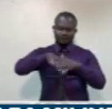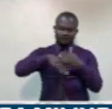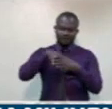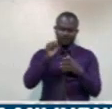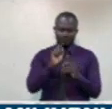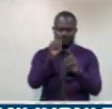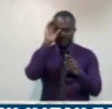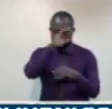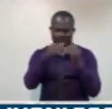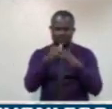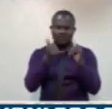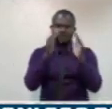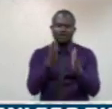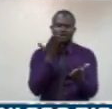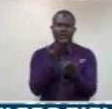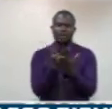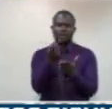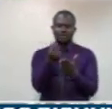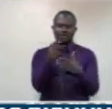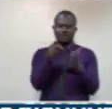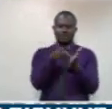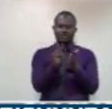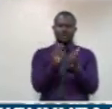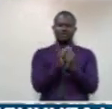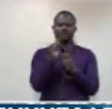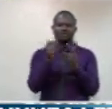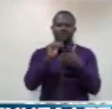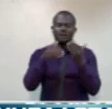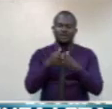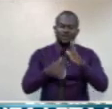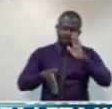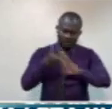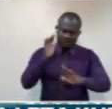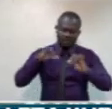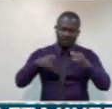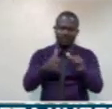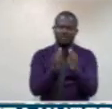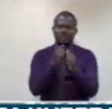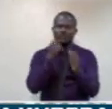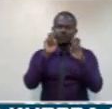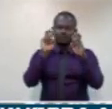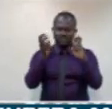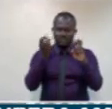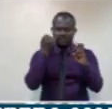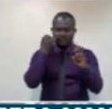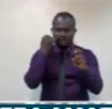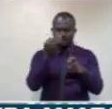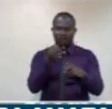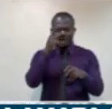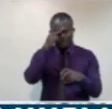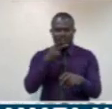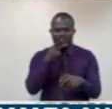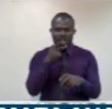gushaka abakinnyi bikagusaba amafaranga yo kubaha n'ibiki byose. Twe twahise dukina rero tuvuga tuti nubwo